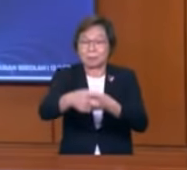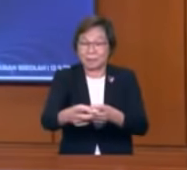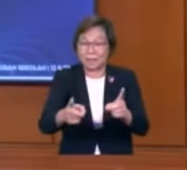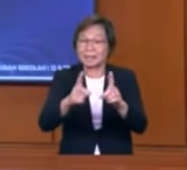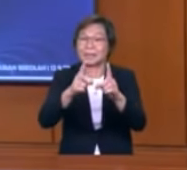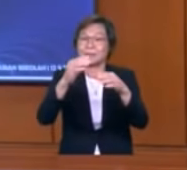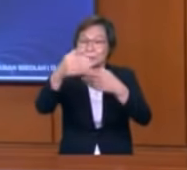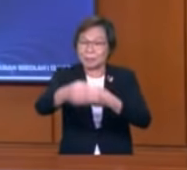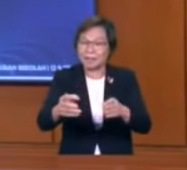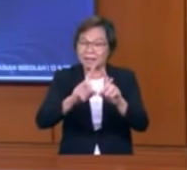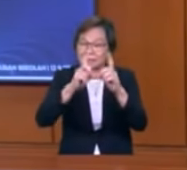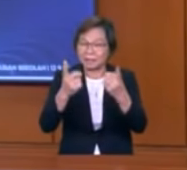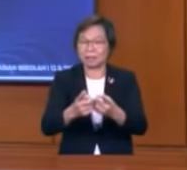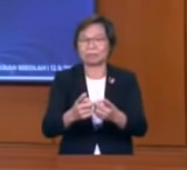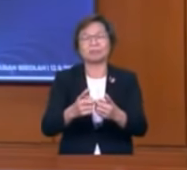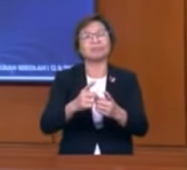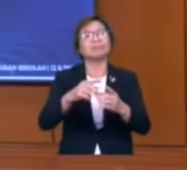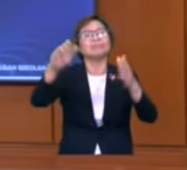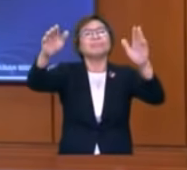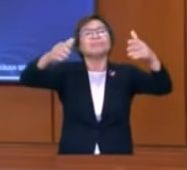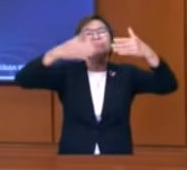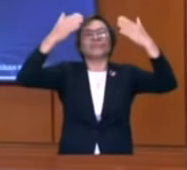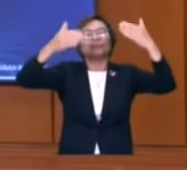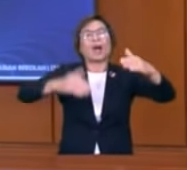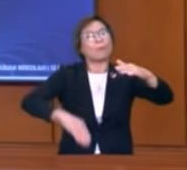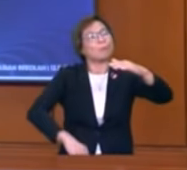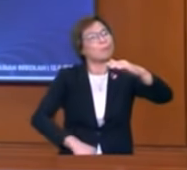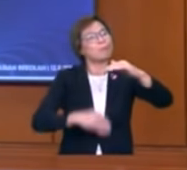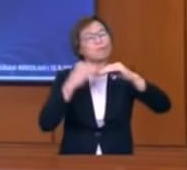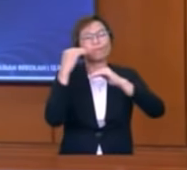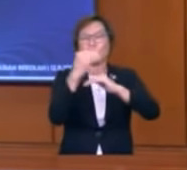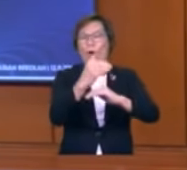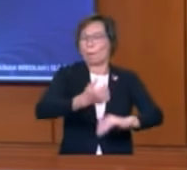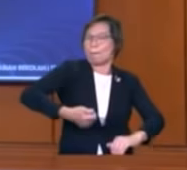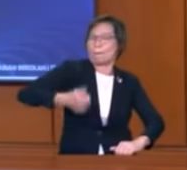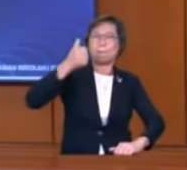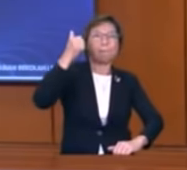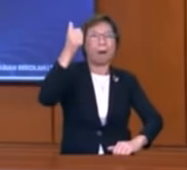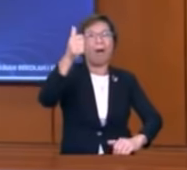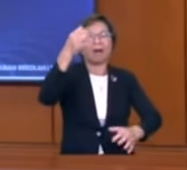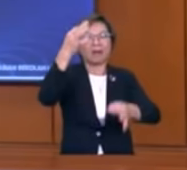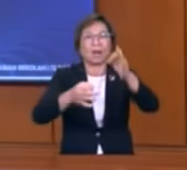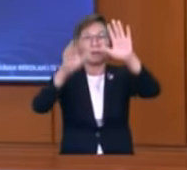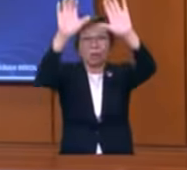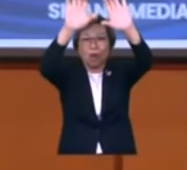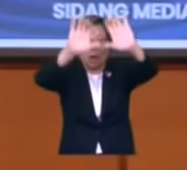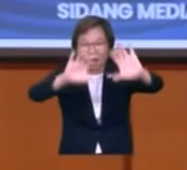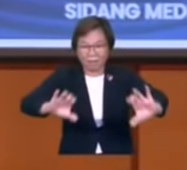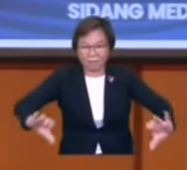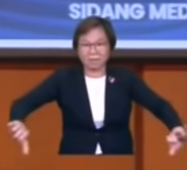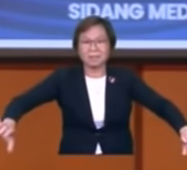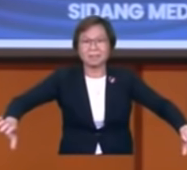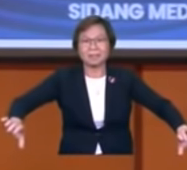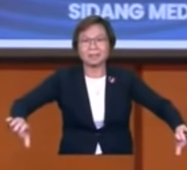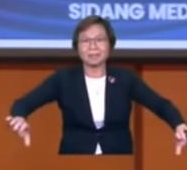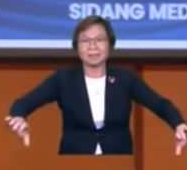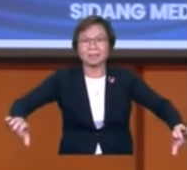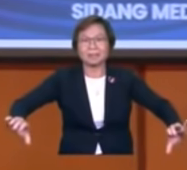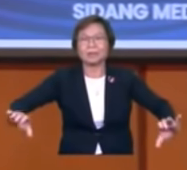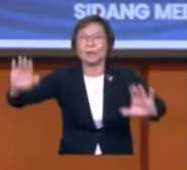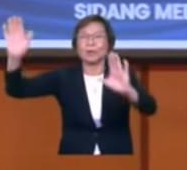dipastikan berada pada tahap yang optimum maknanya kalau ada Langse langsir yang menghalang